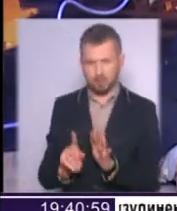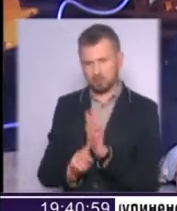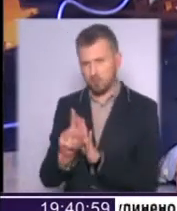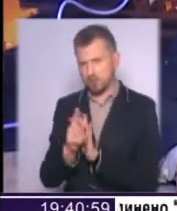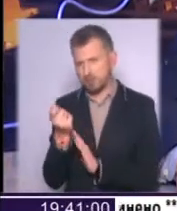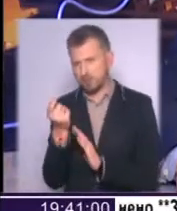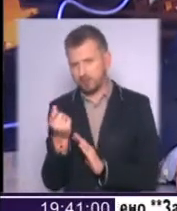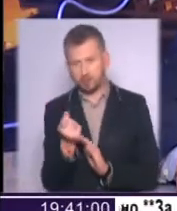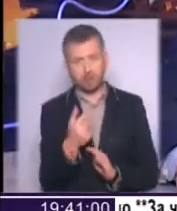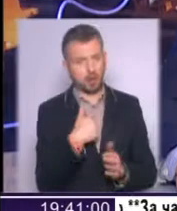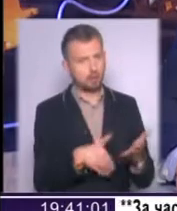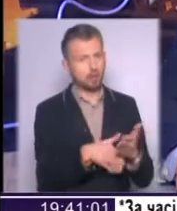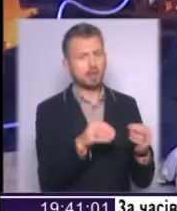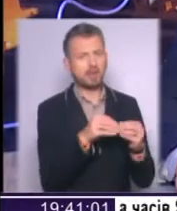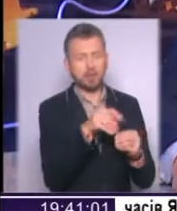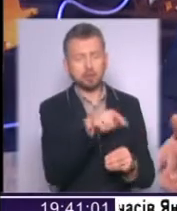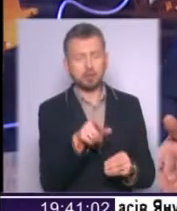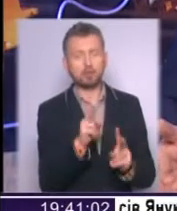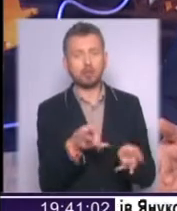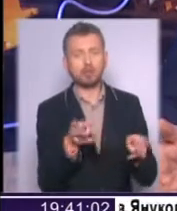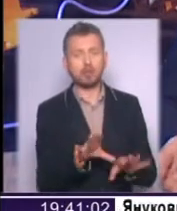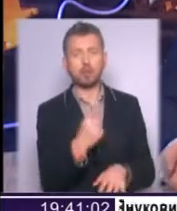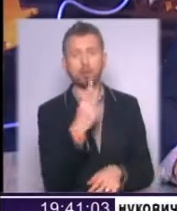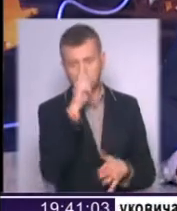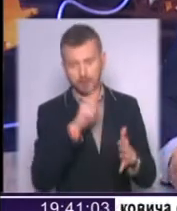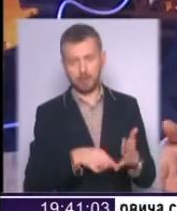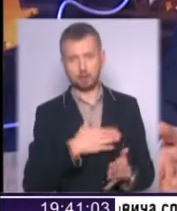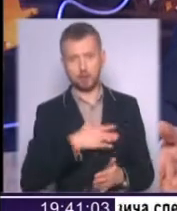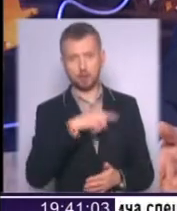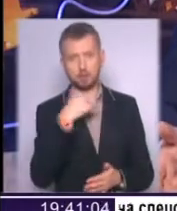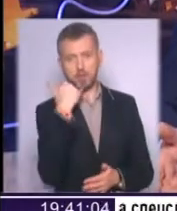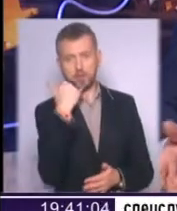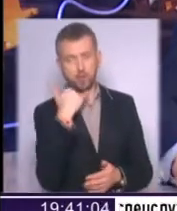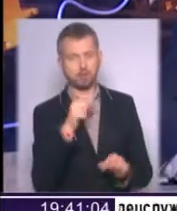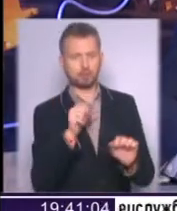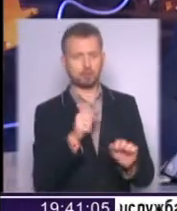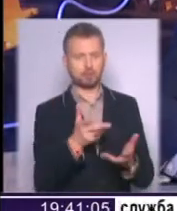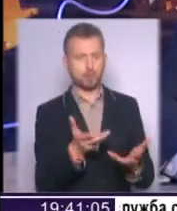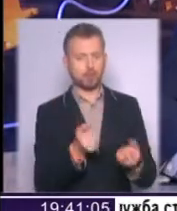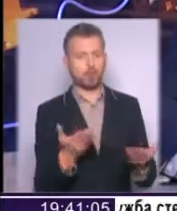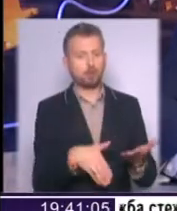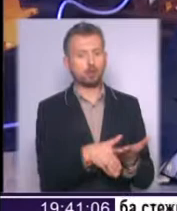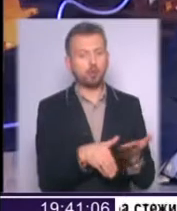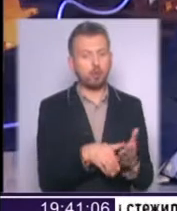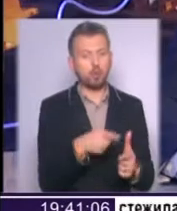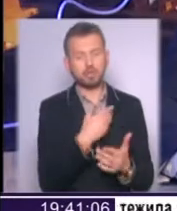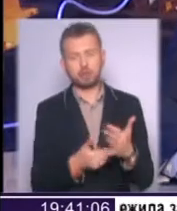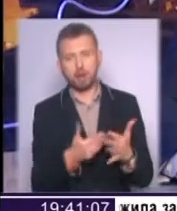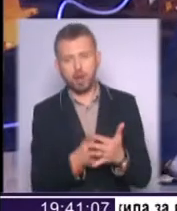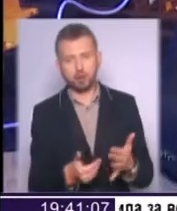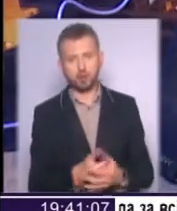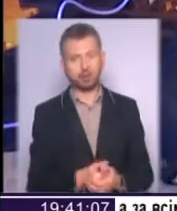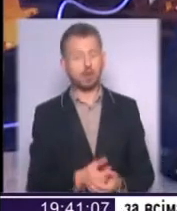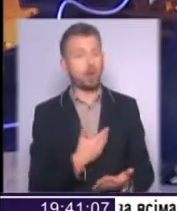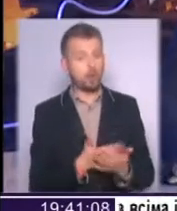людей, яких залишається одна надія, це мій телефон, там, і можливість зв'язатися якимось, отримати якусь допомогу, чи пораду, чи захист. Ну, так, так.